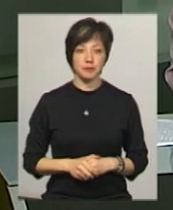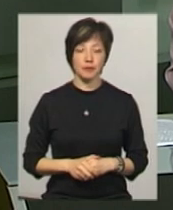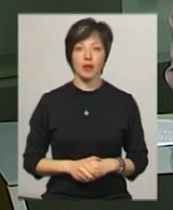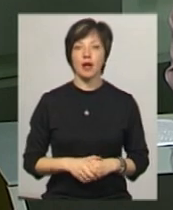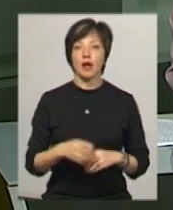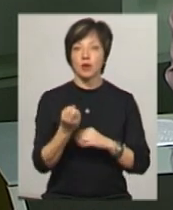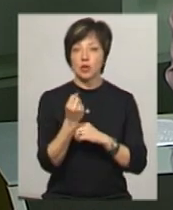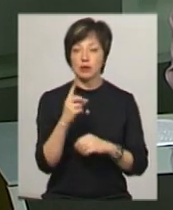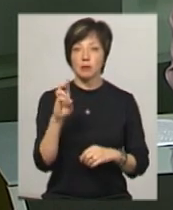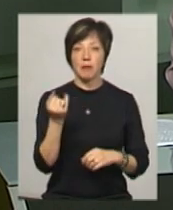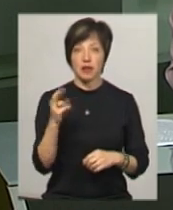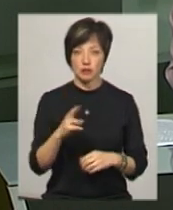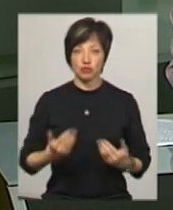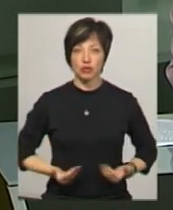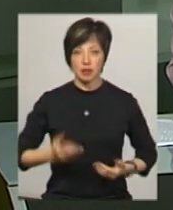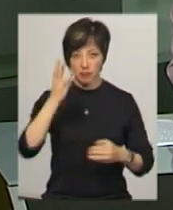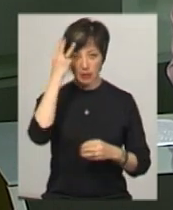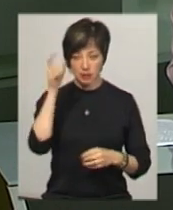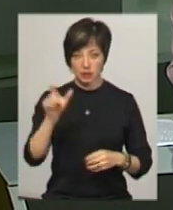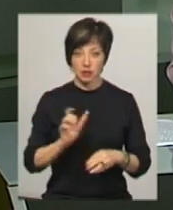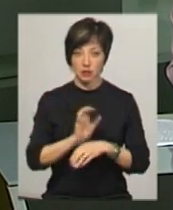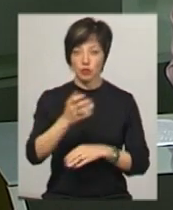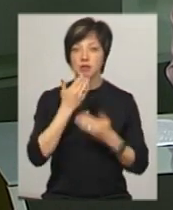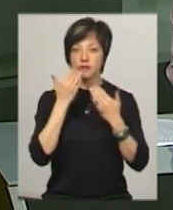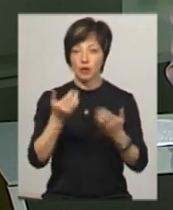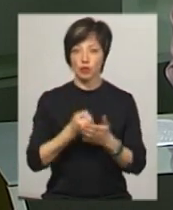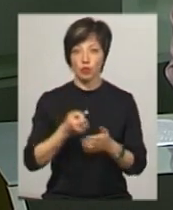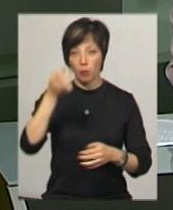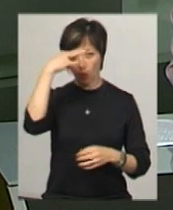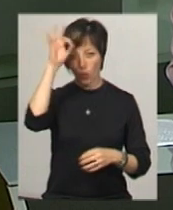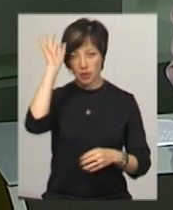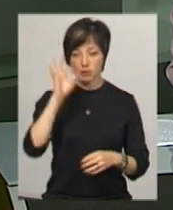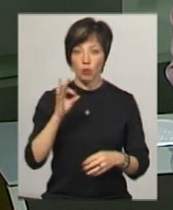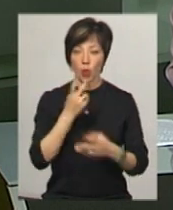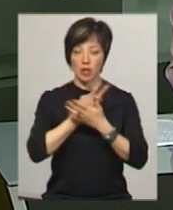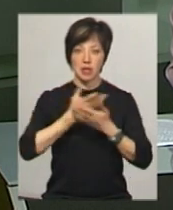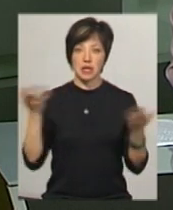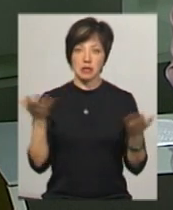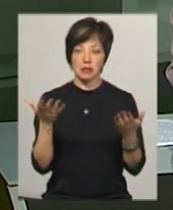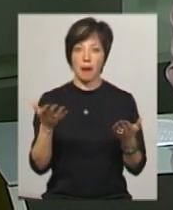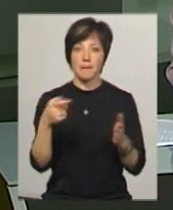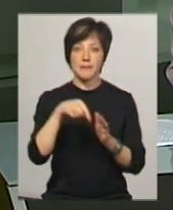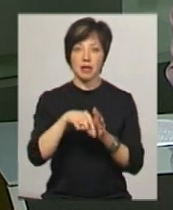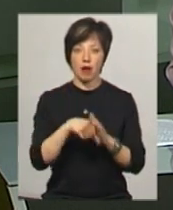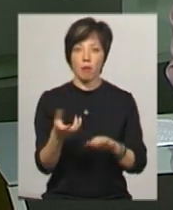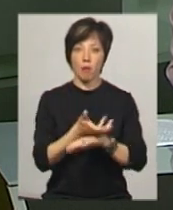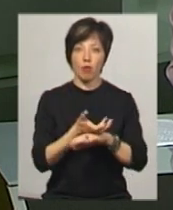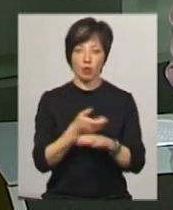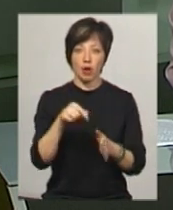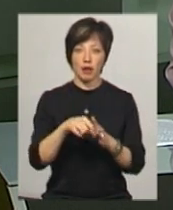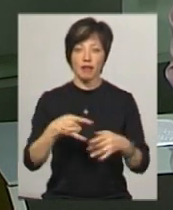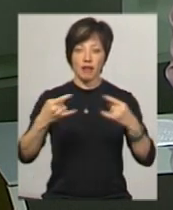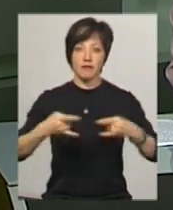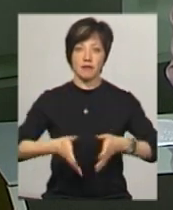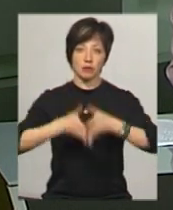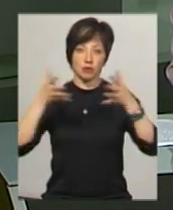Нагадаю, 11 березня від жителя Хмельницького надійшло звернення до патрульної поліції про трансляцію матеріалів порнографічного характеру на